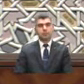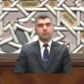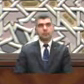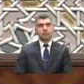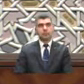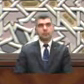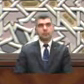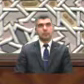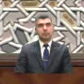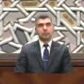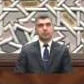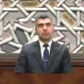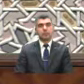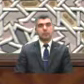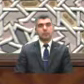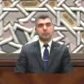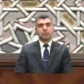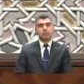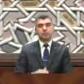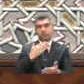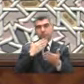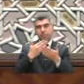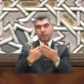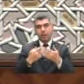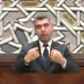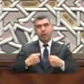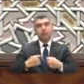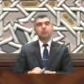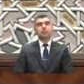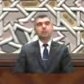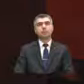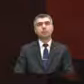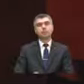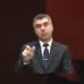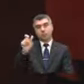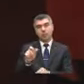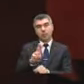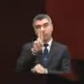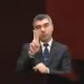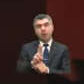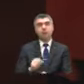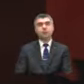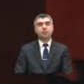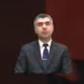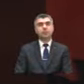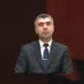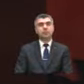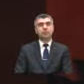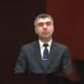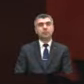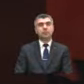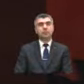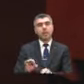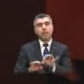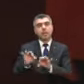تفضل السيد الوزير. شكرا السيدة الرئيسة، شكرا السيد نائب المحترم على هذا السؤال. وفي إطار